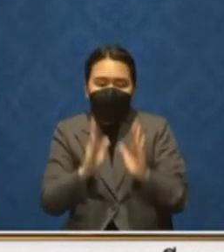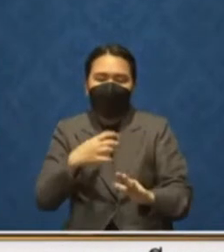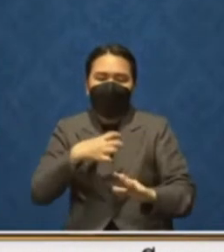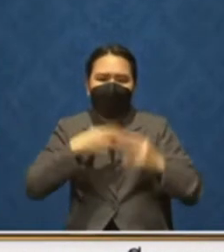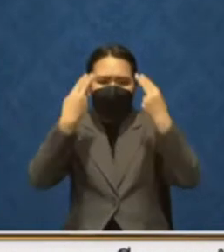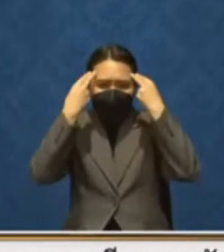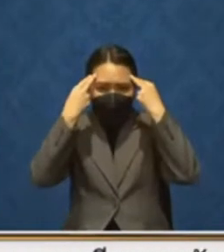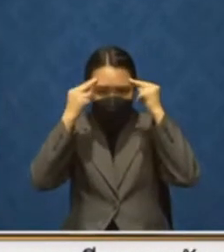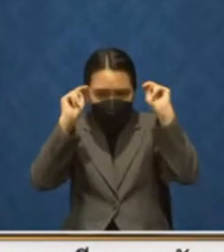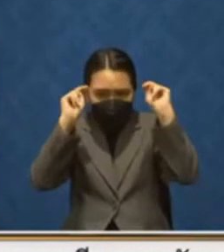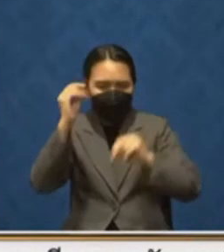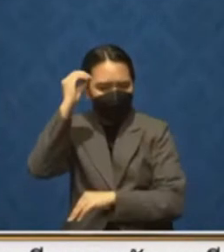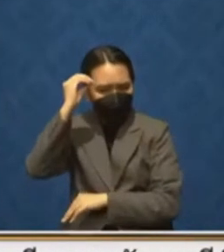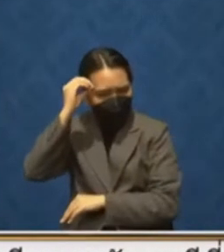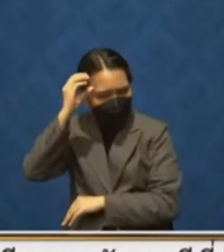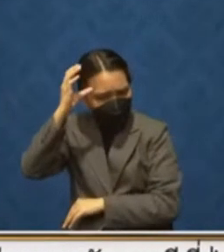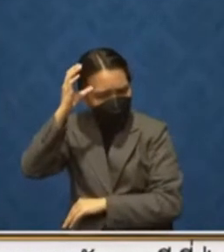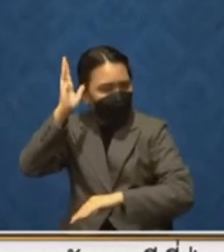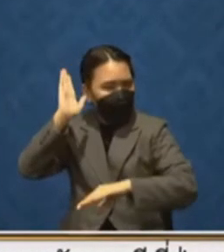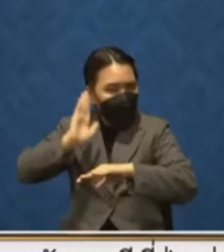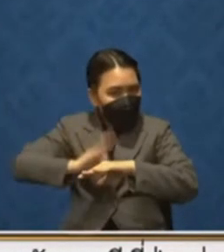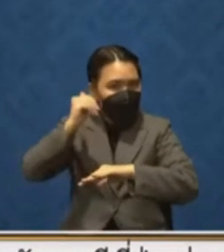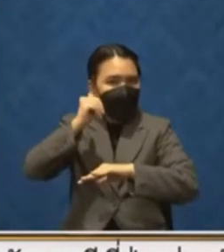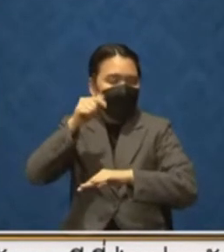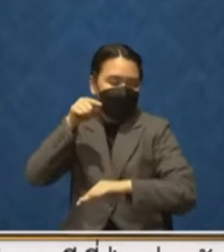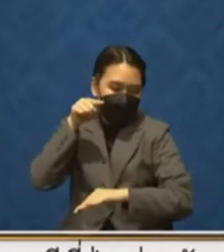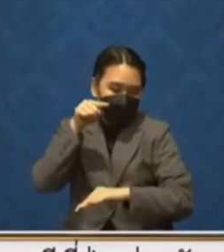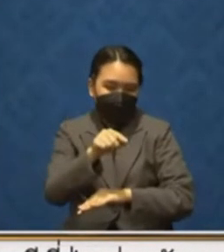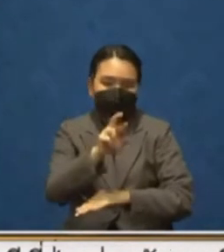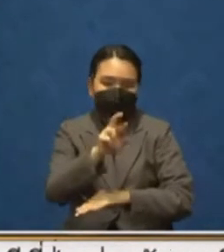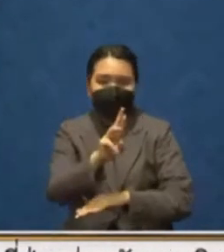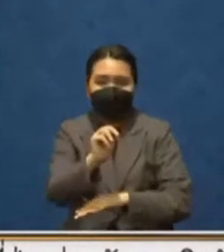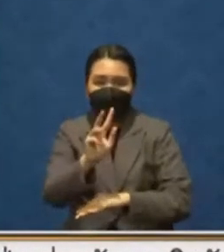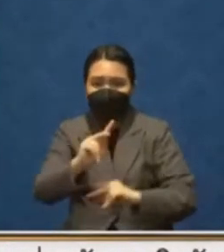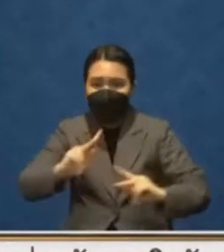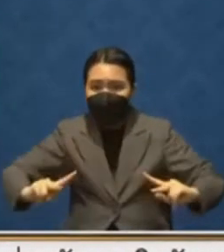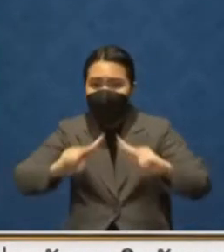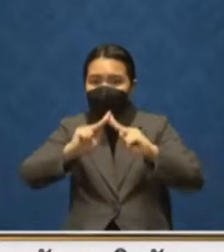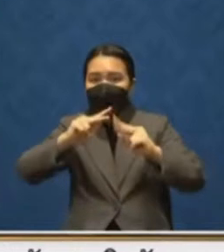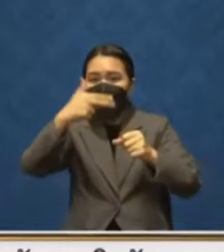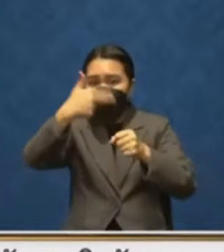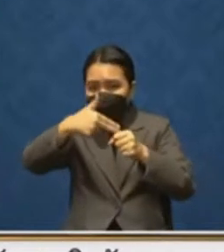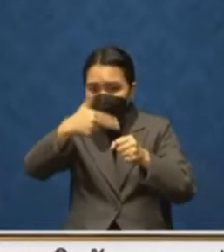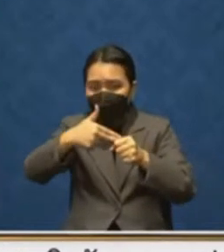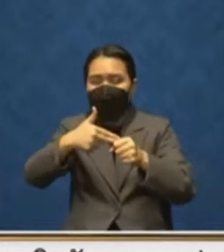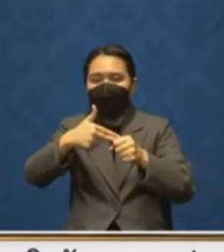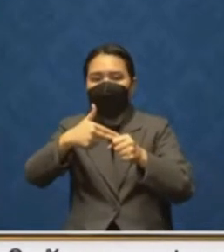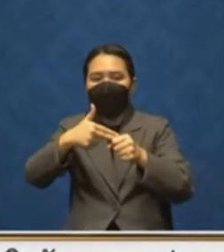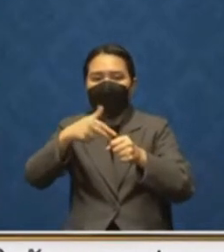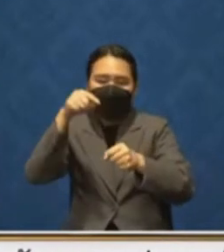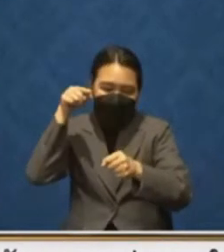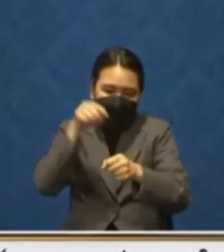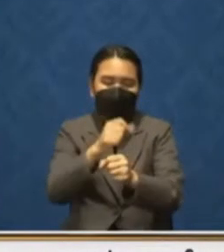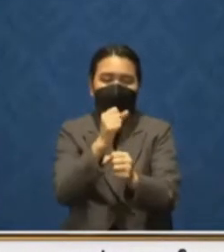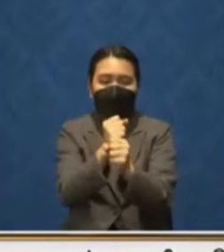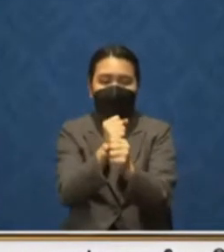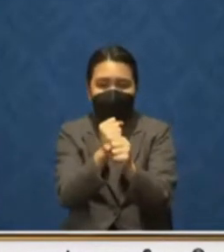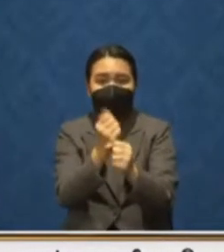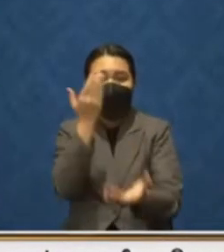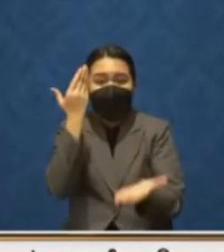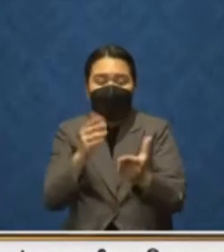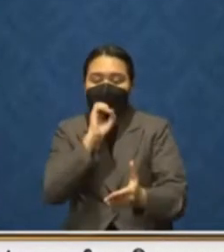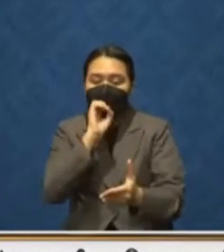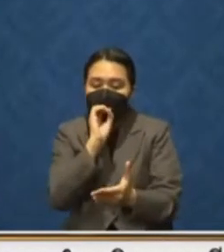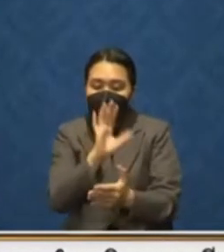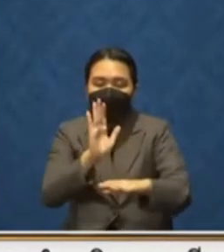ที่มีความรู้ความสามารถจะได้สั่งการและดนตรีกระทรวงพลังงานหรือบอกประชาชนถ้ารัน